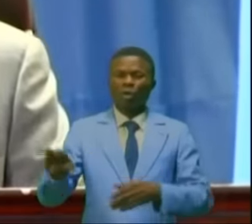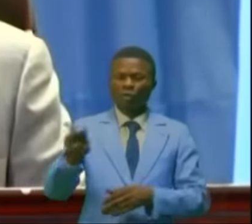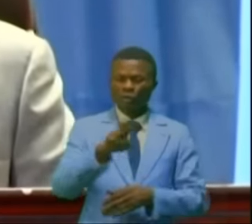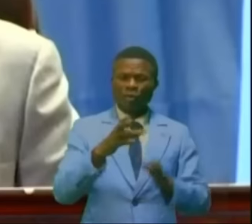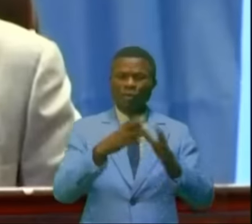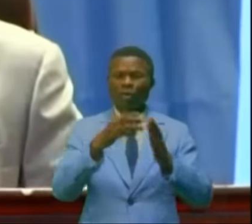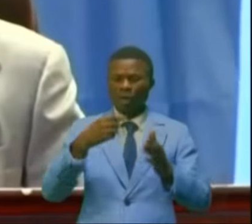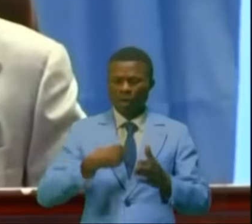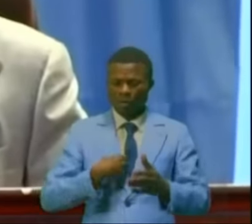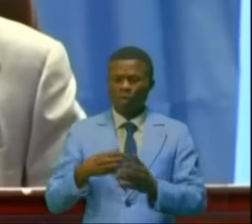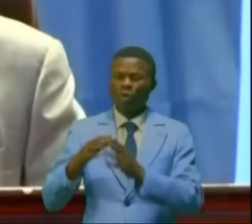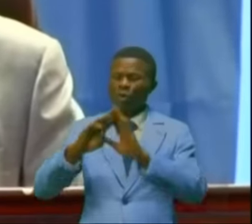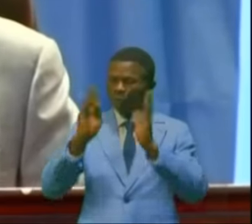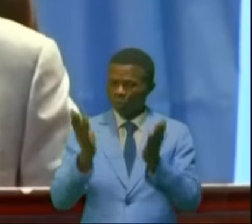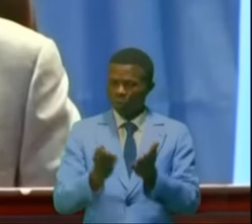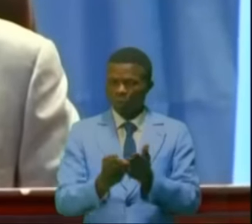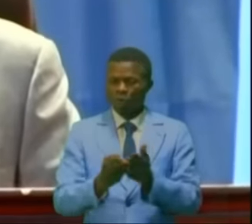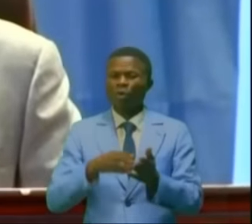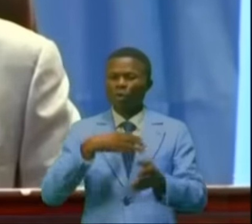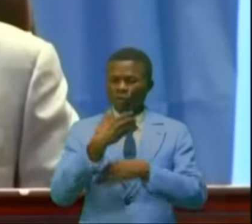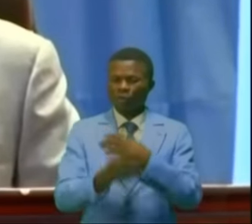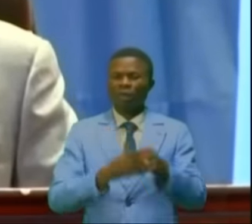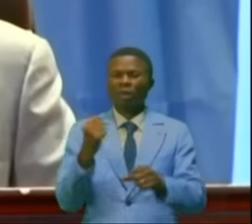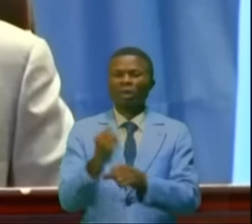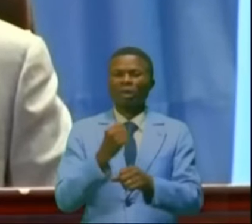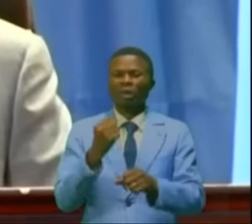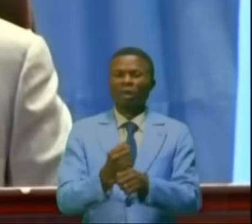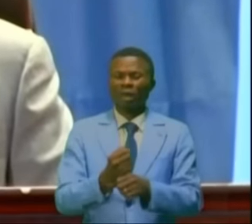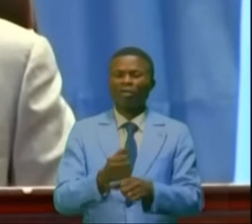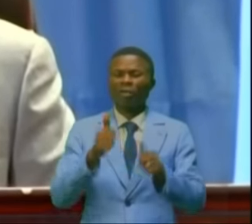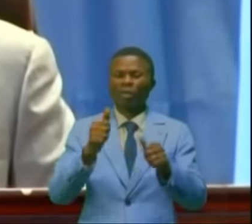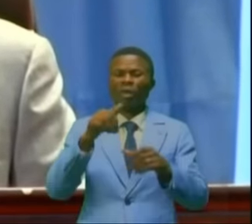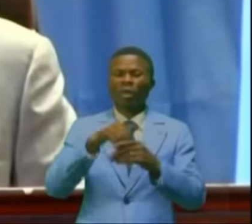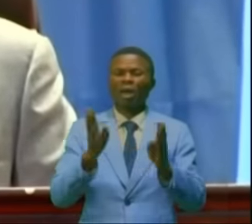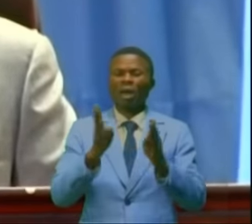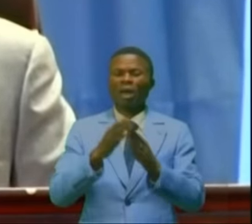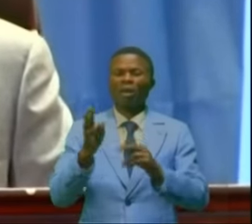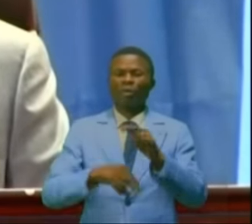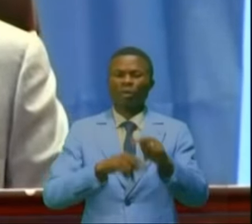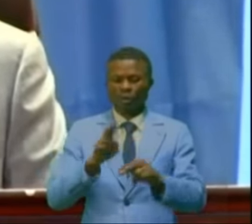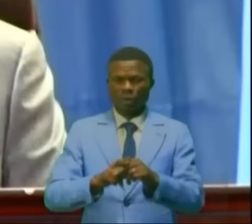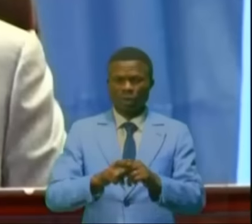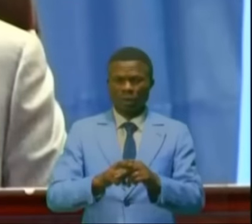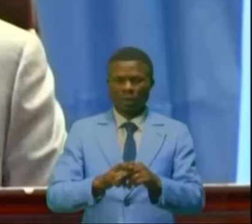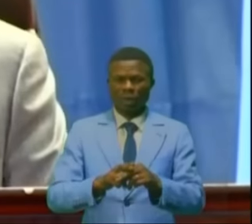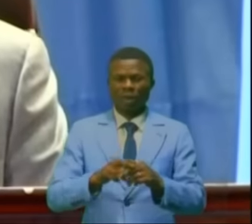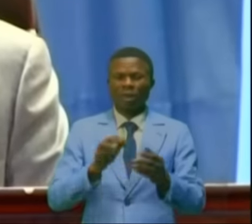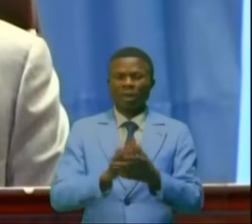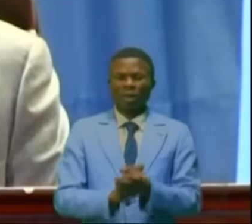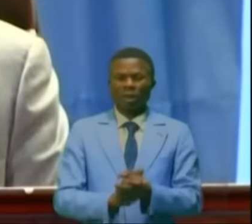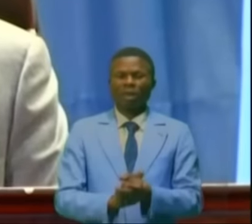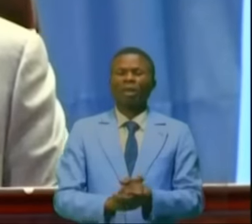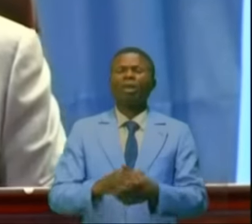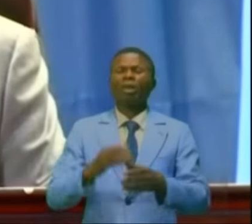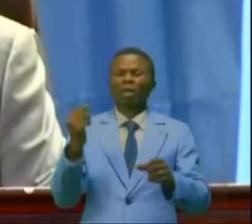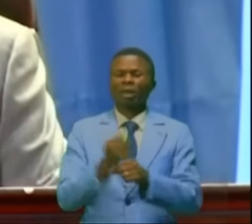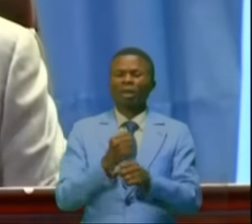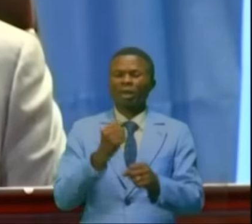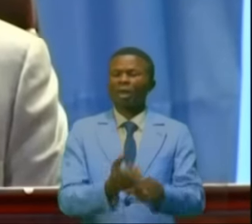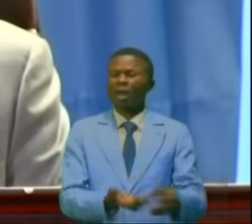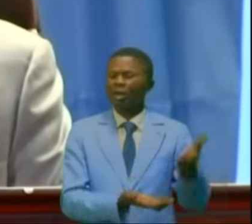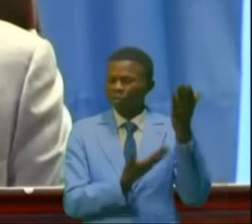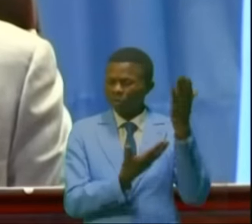pour qu'ensemble nous rendions à l'Assemblée nationale ses lettres de noblesse et